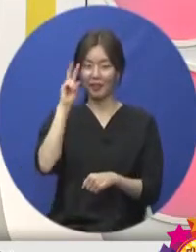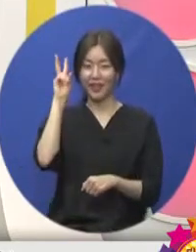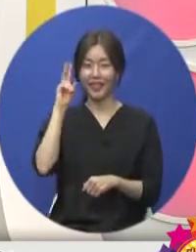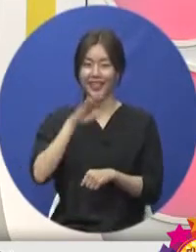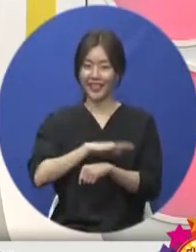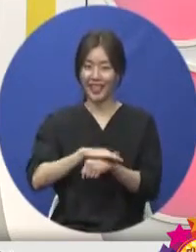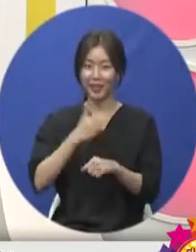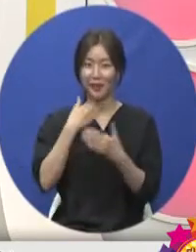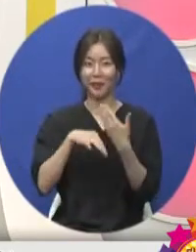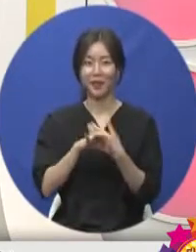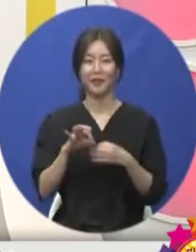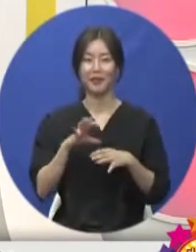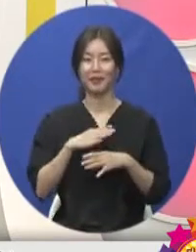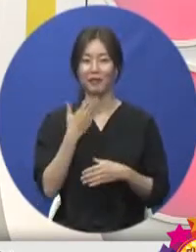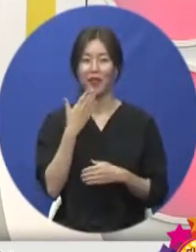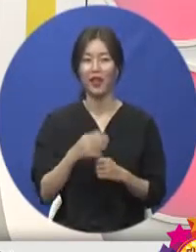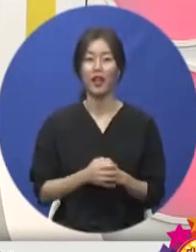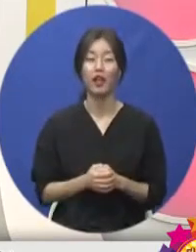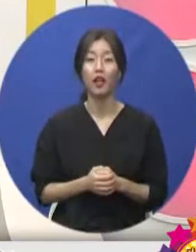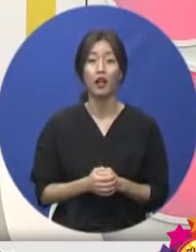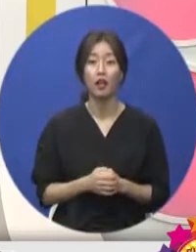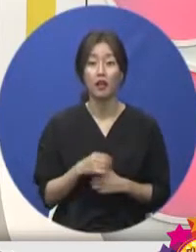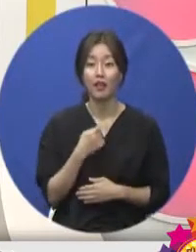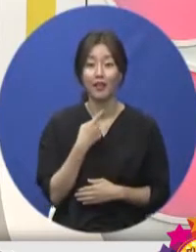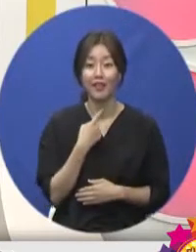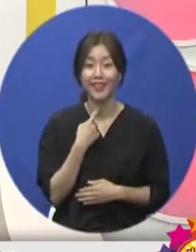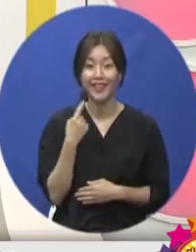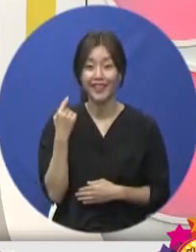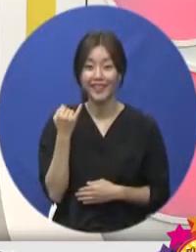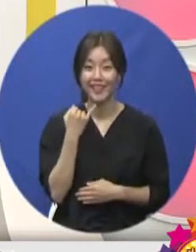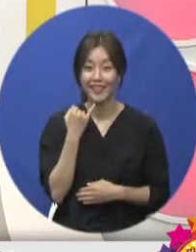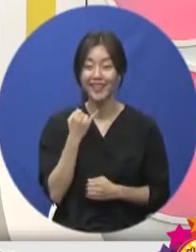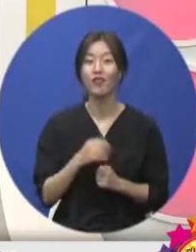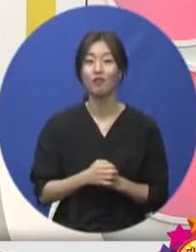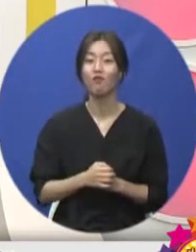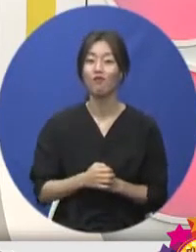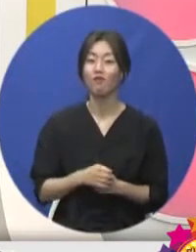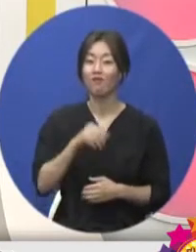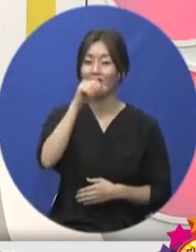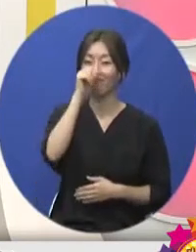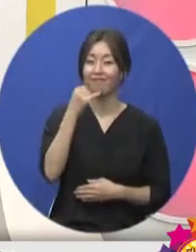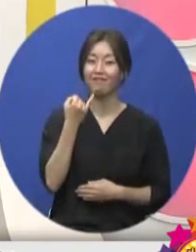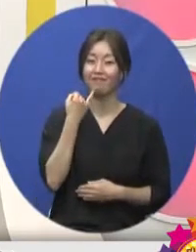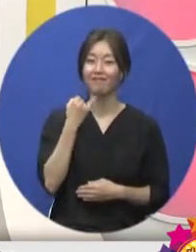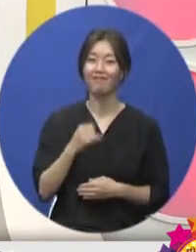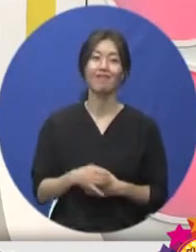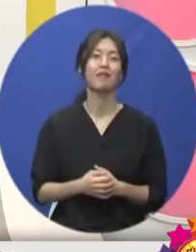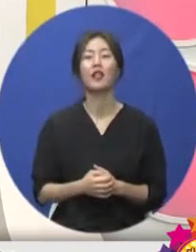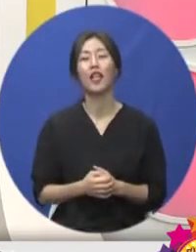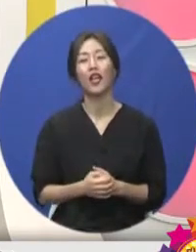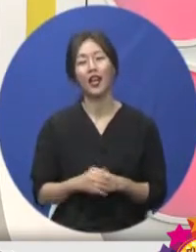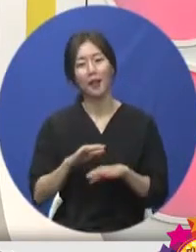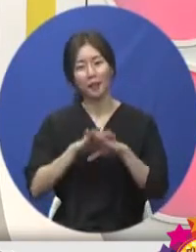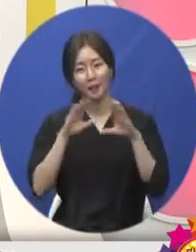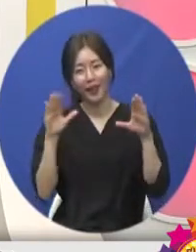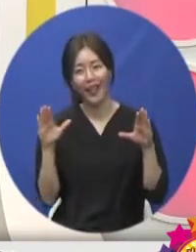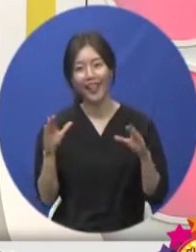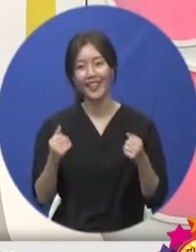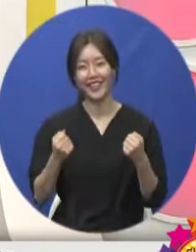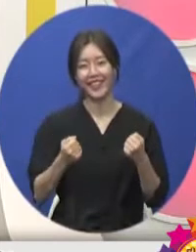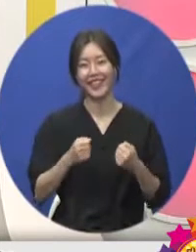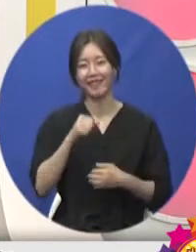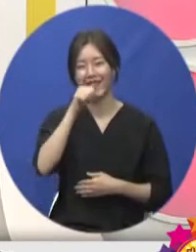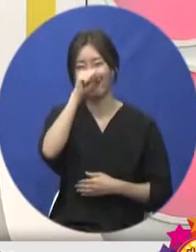예, 예. 어, 목소리 상태는 괜찮으세요? 예, 그럼요. 예, 네, 목소리 아주 아주 활기차고 좋습니다,